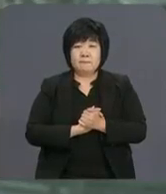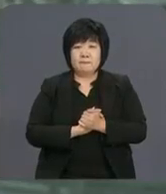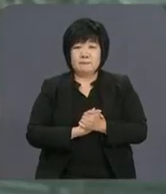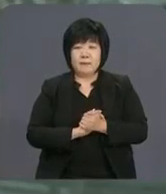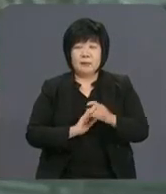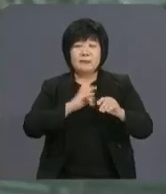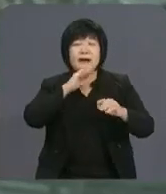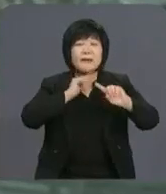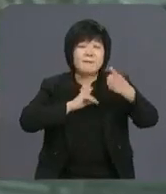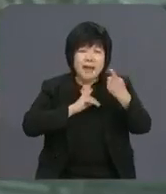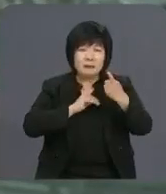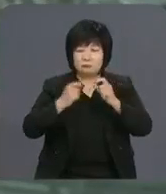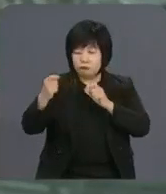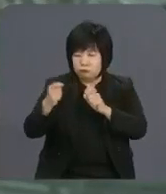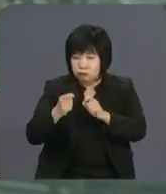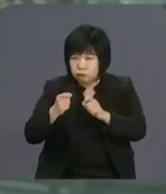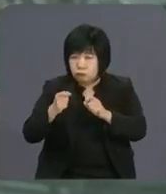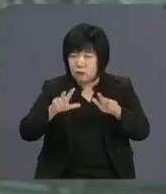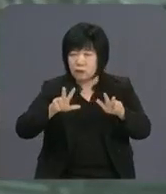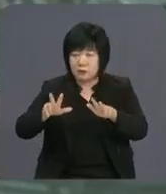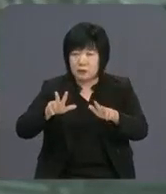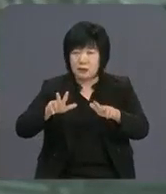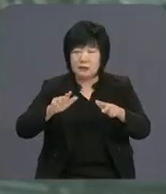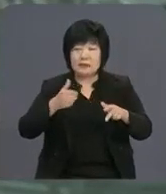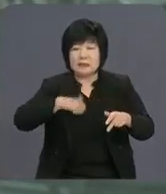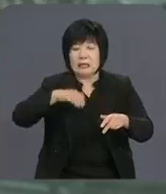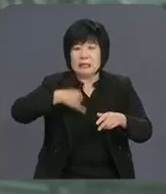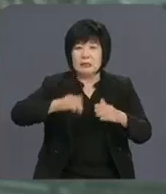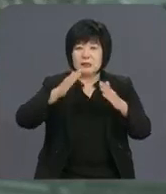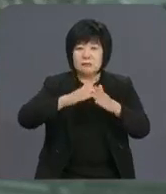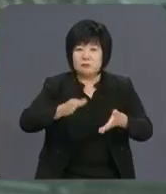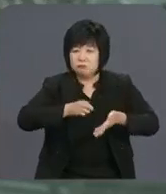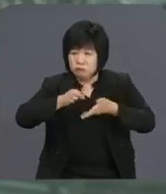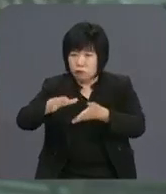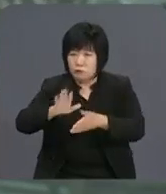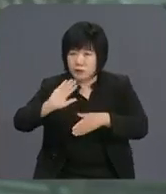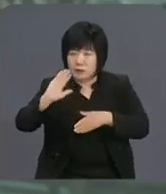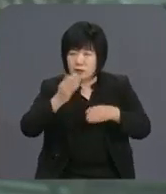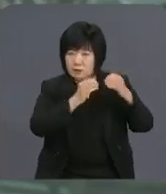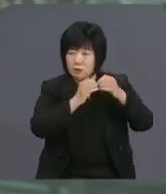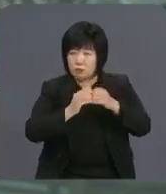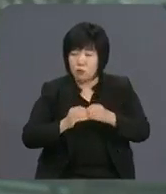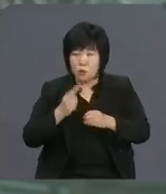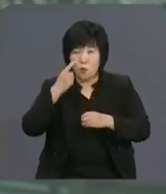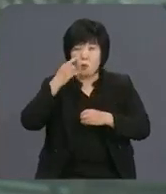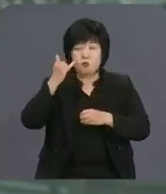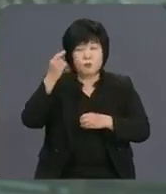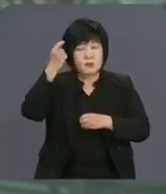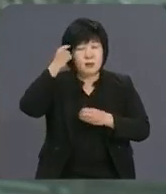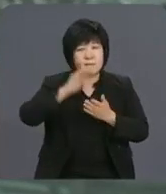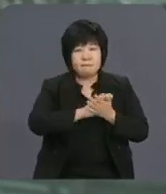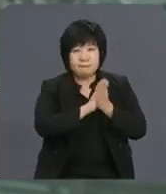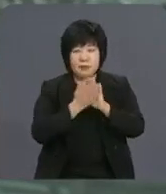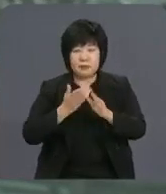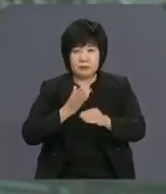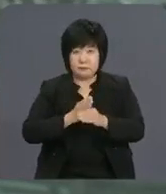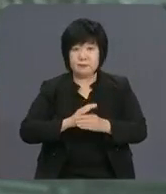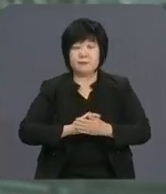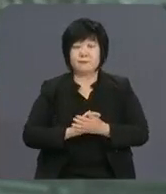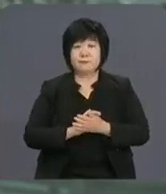100세 시대 가 현실화 하며 자녀에게 집을 물려줘야 한다는 전통적인 부모 세대 인식이 점차 바뀌고